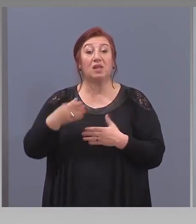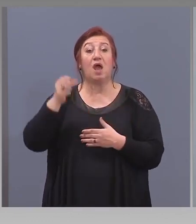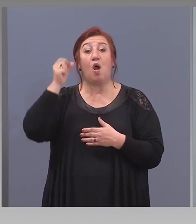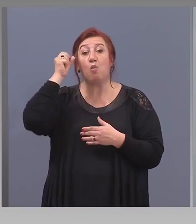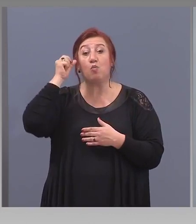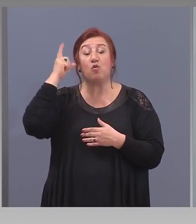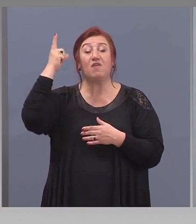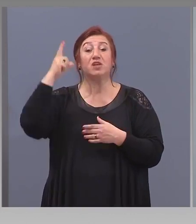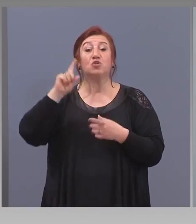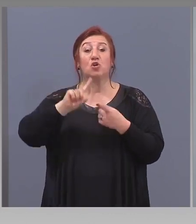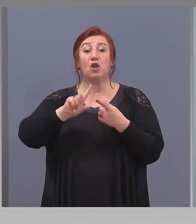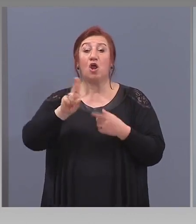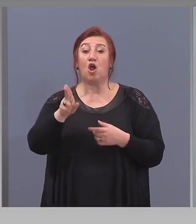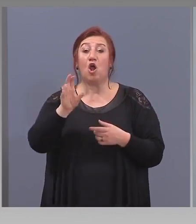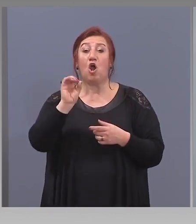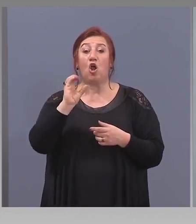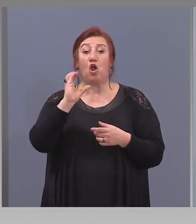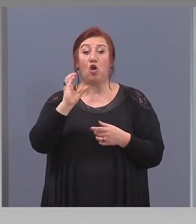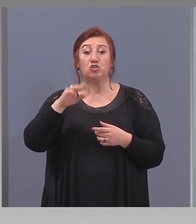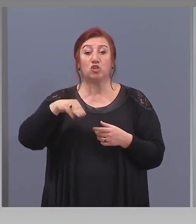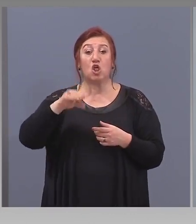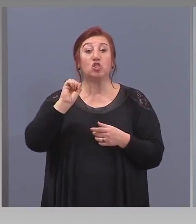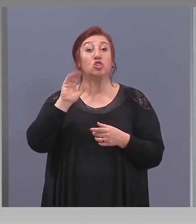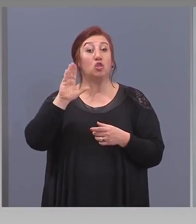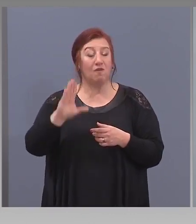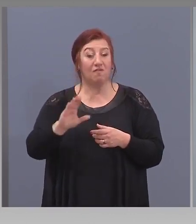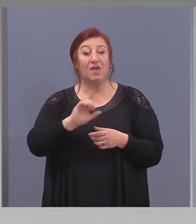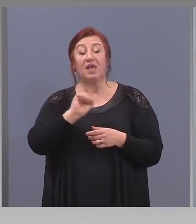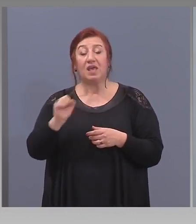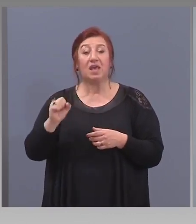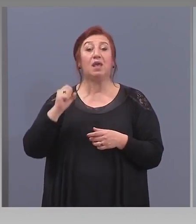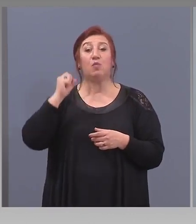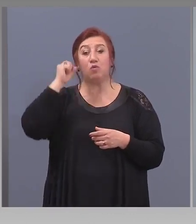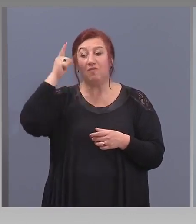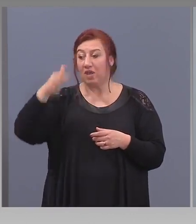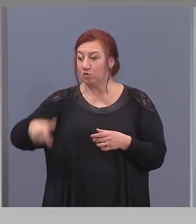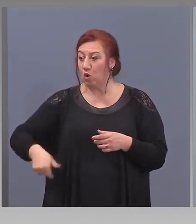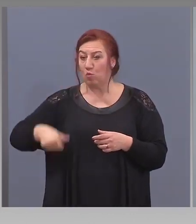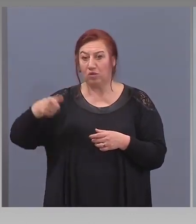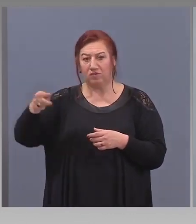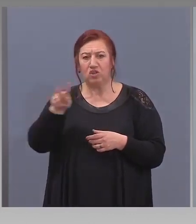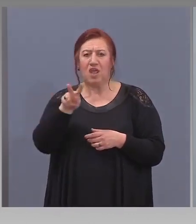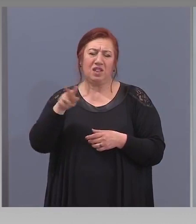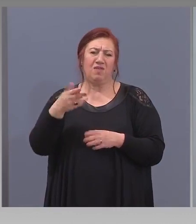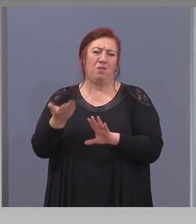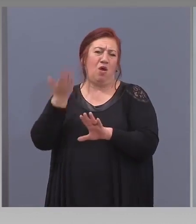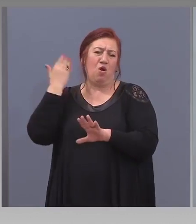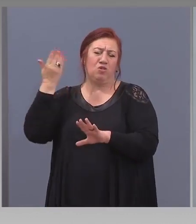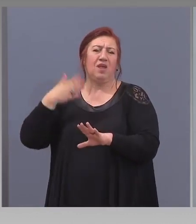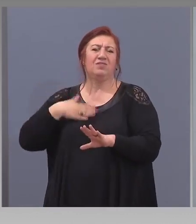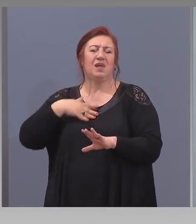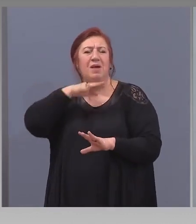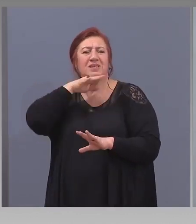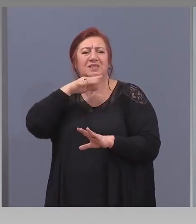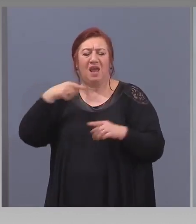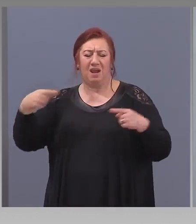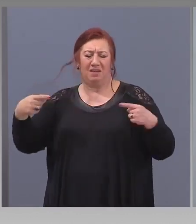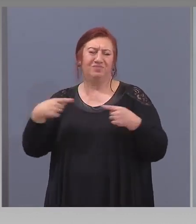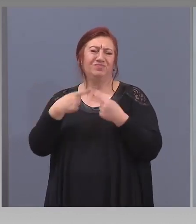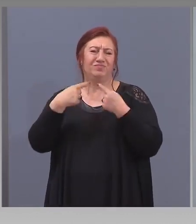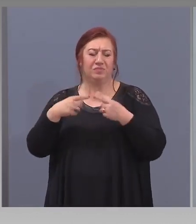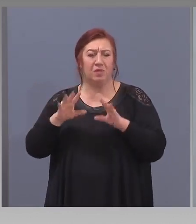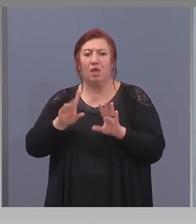дет се вика с професор Костов и професор Мутавчийски, имат стара връжда много отдавна, но въпреки всичко